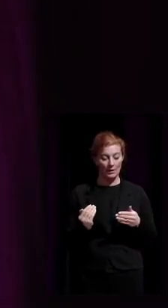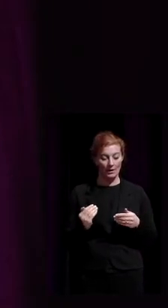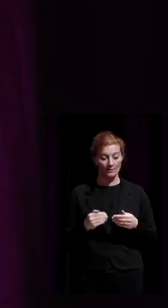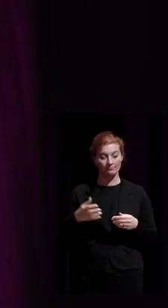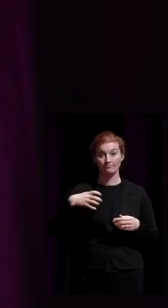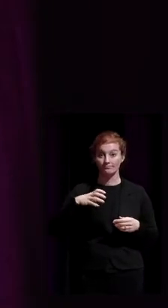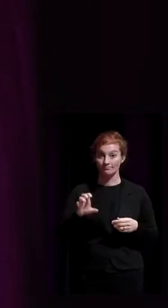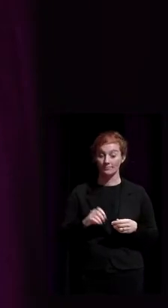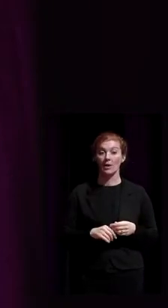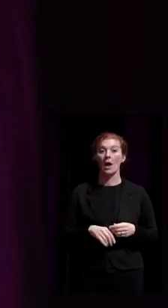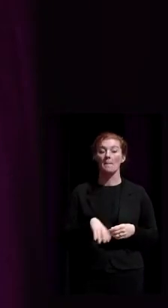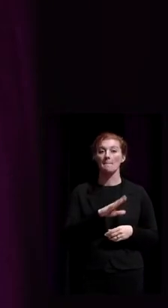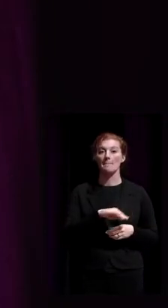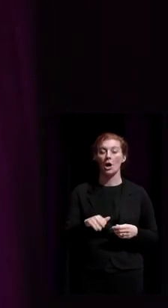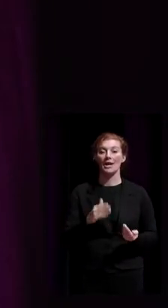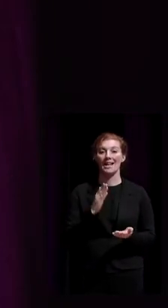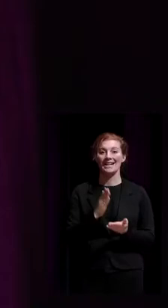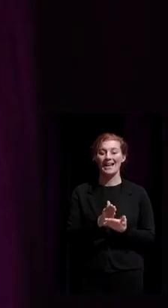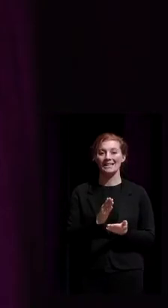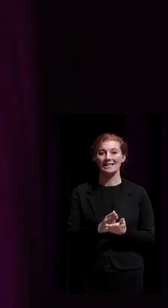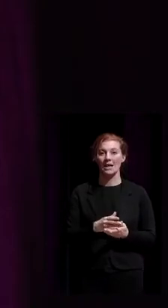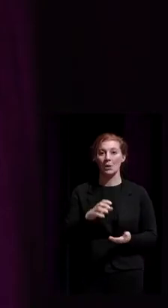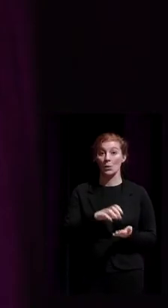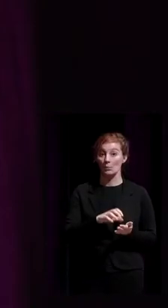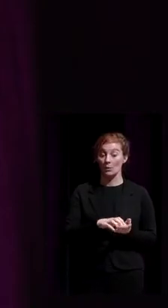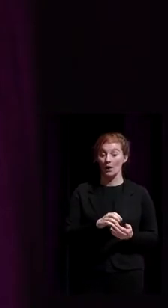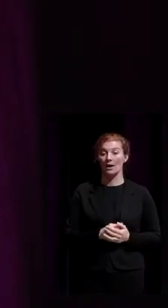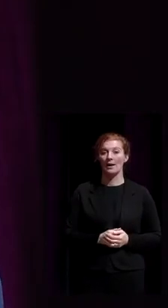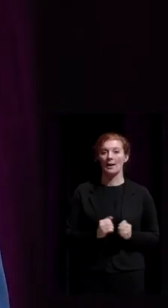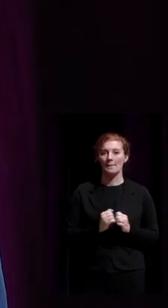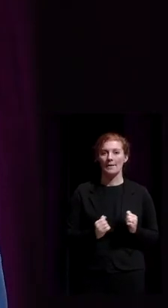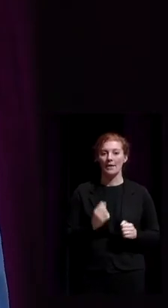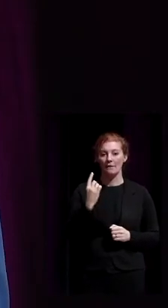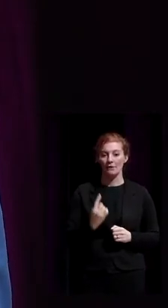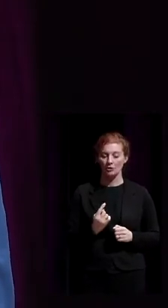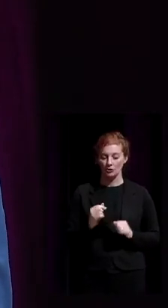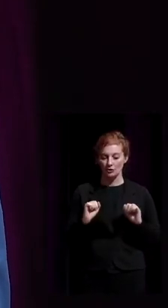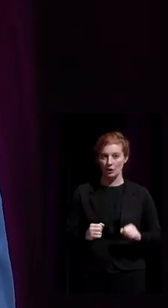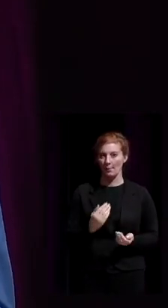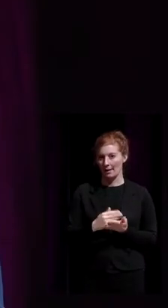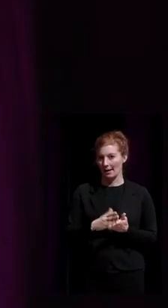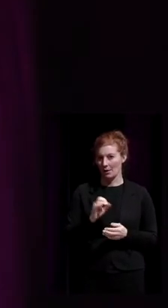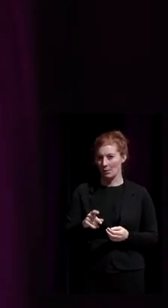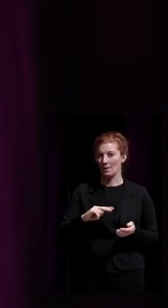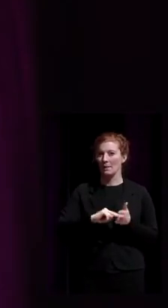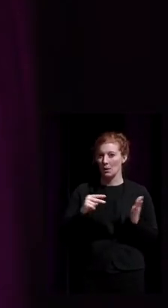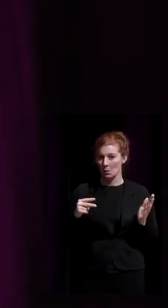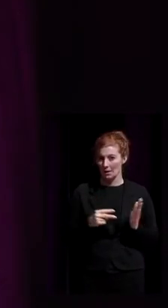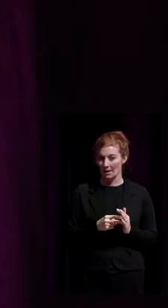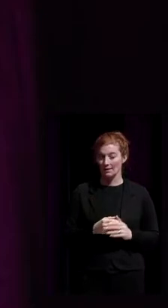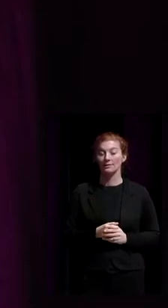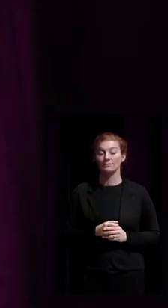diplomerade barnrättskommuner för UNICEF Sverige. Men först så ska jag berätta lite om den här metoden. Och det är